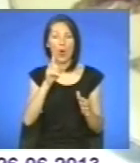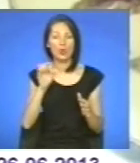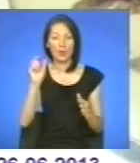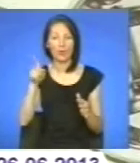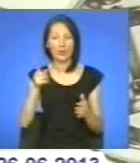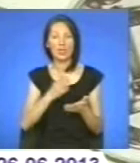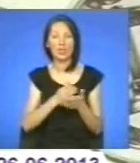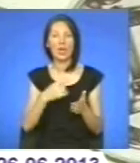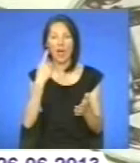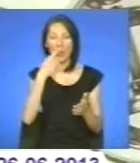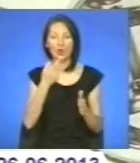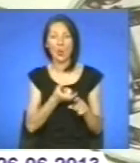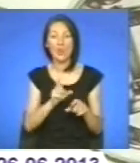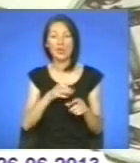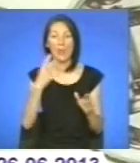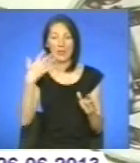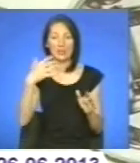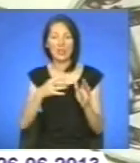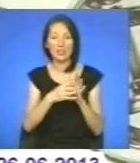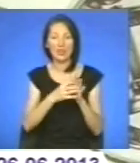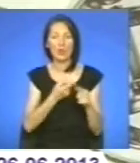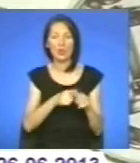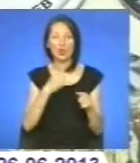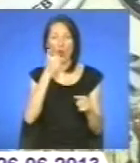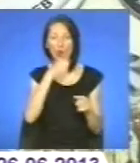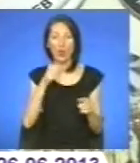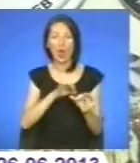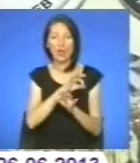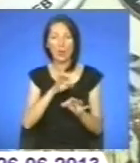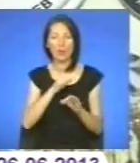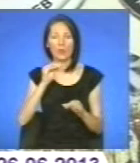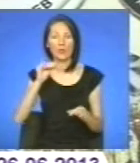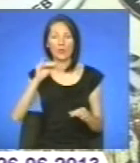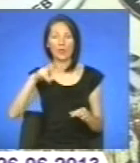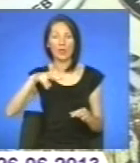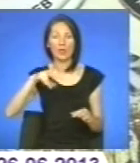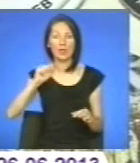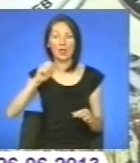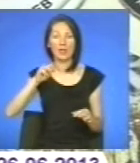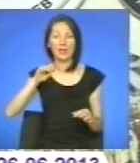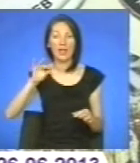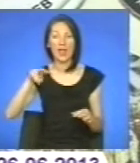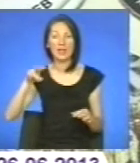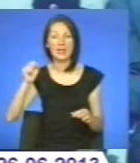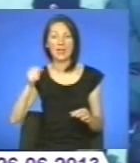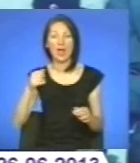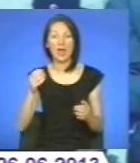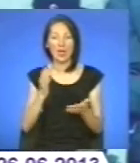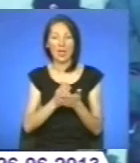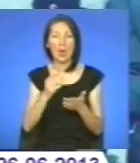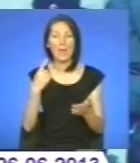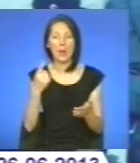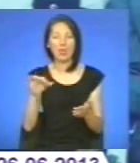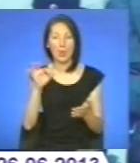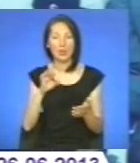50 значків. Цього року за проектом філателіста вийшла перша багатоколірна монета «Дрохва». Він є ініціатором випуску